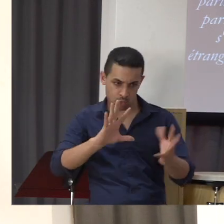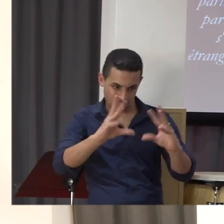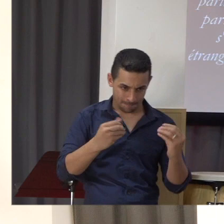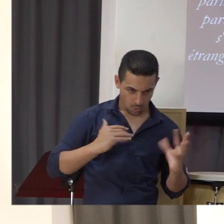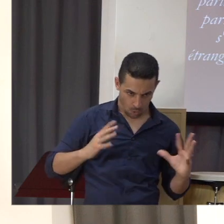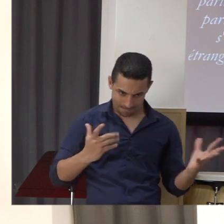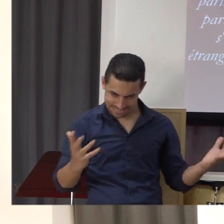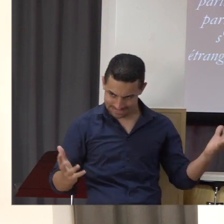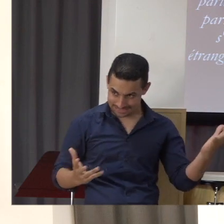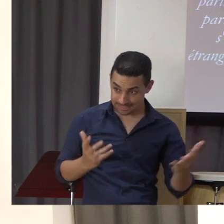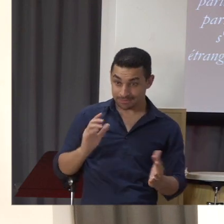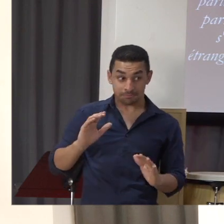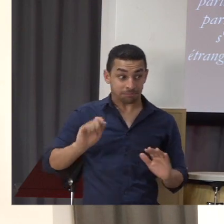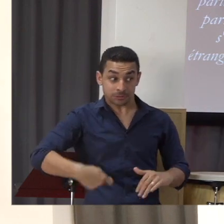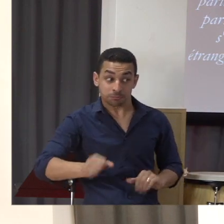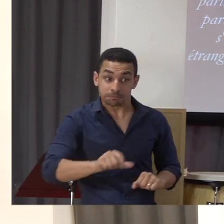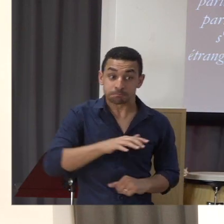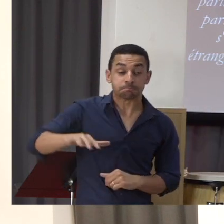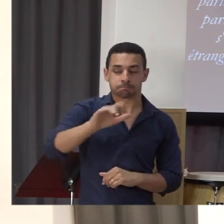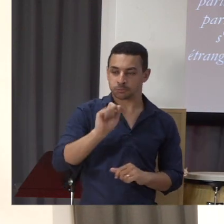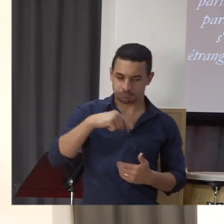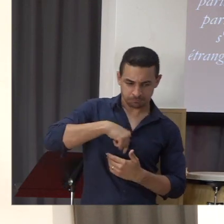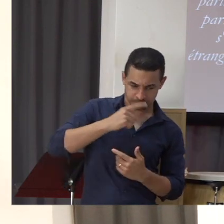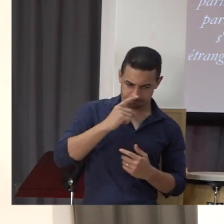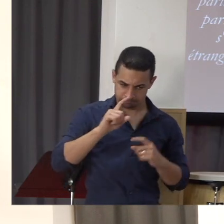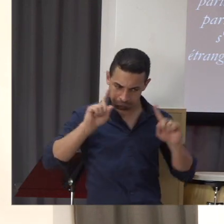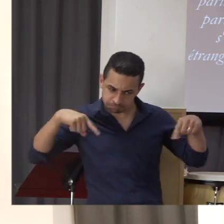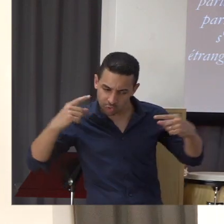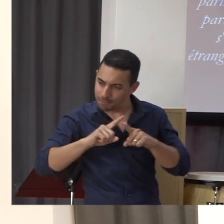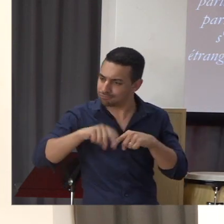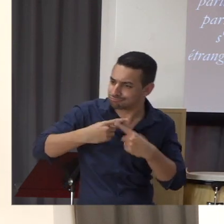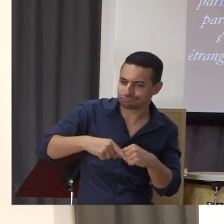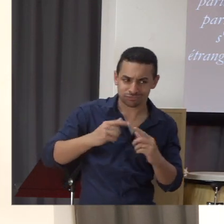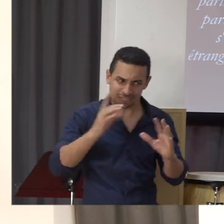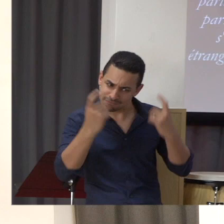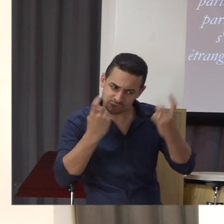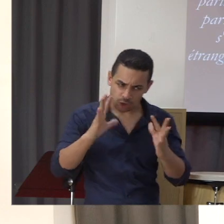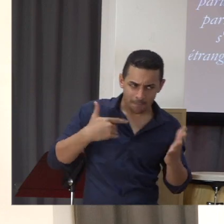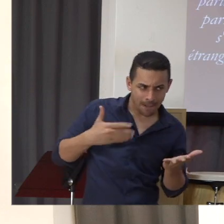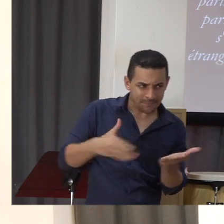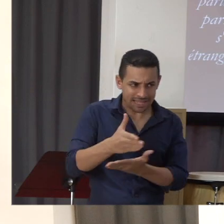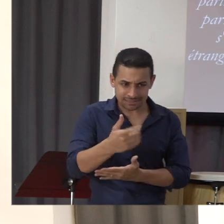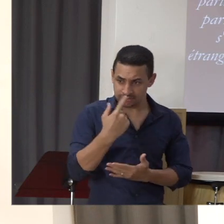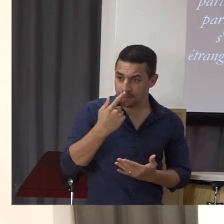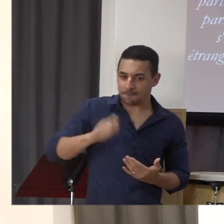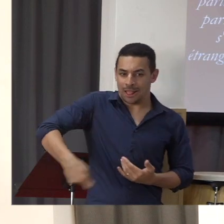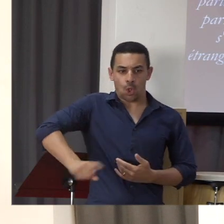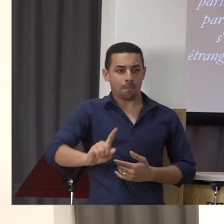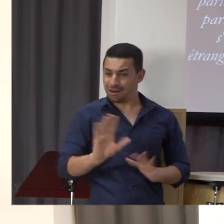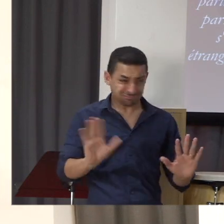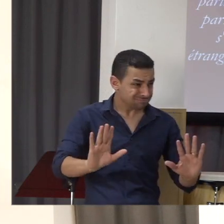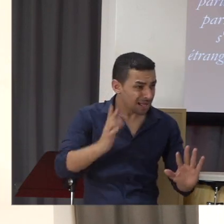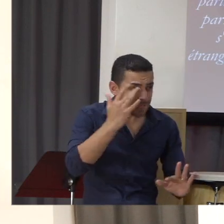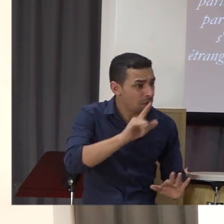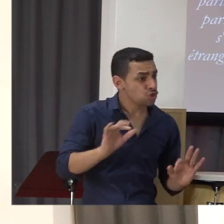présenter? Tu vois que toi, qui te cherches et qui te poses des questions sur comment ça va se passer, tu n'es pas anormal. Tu es normal